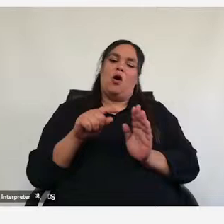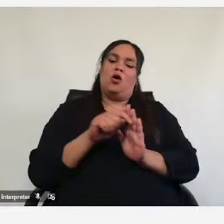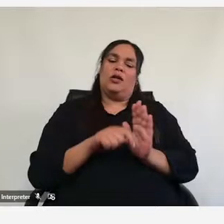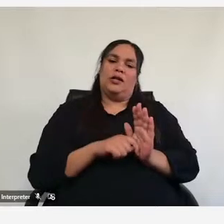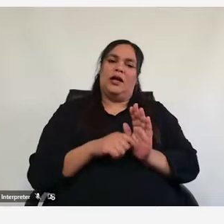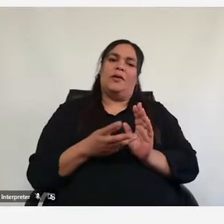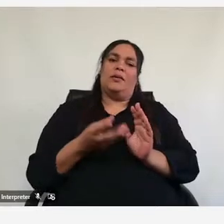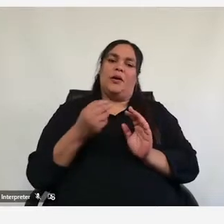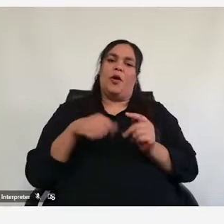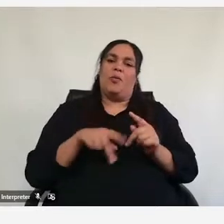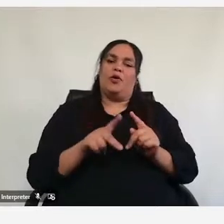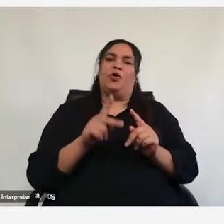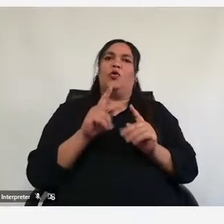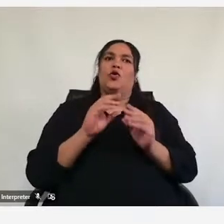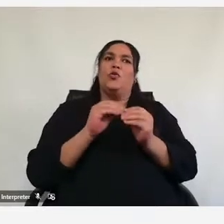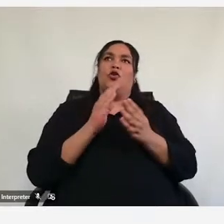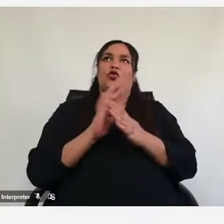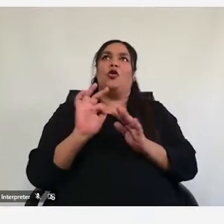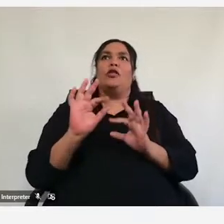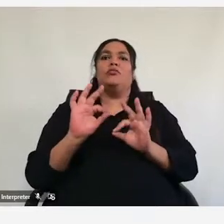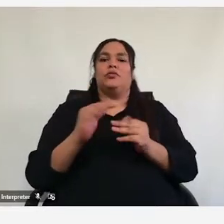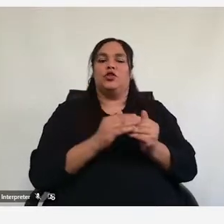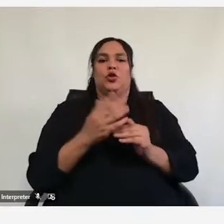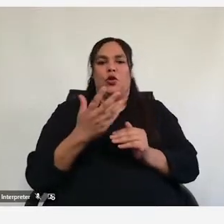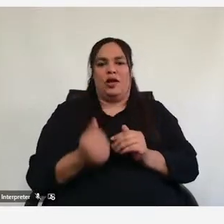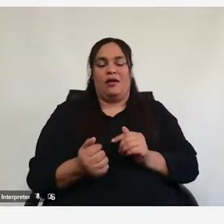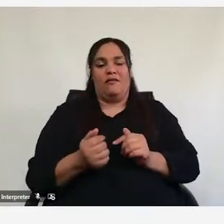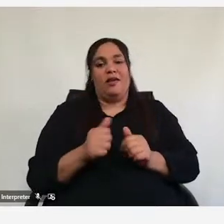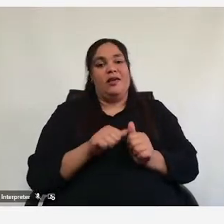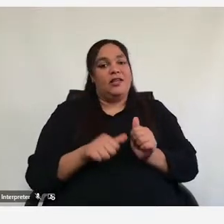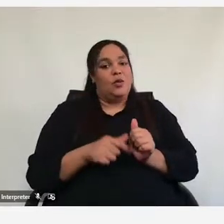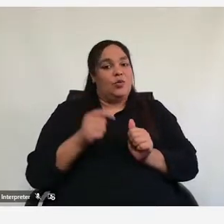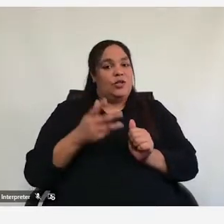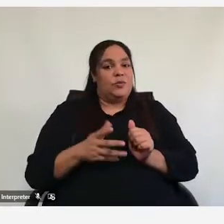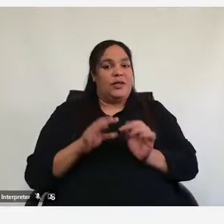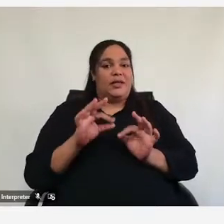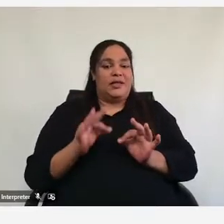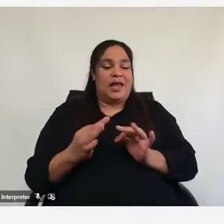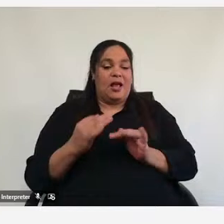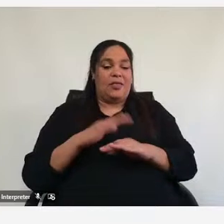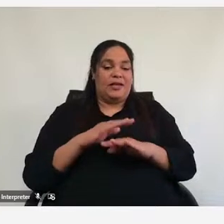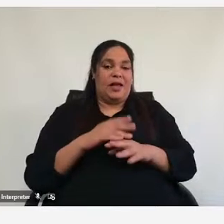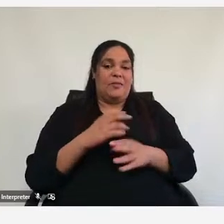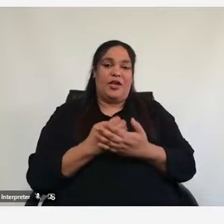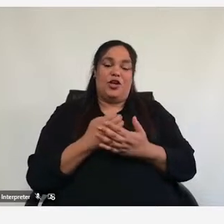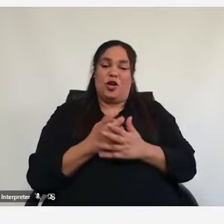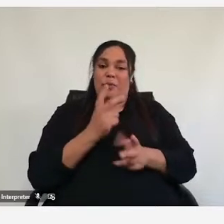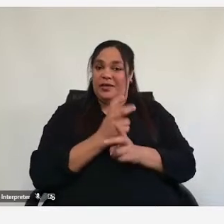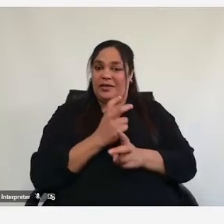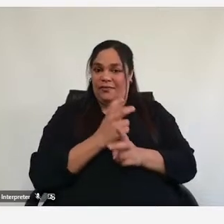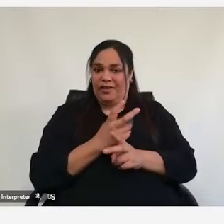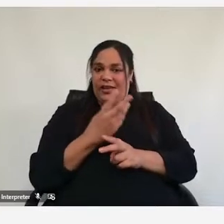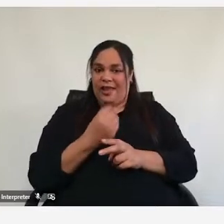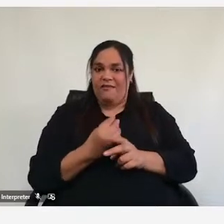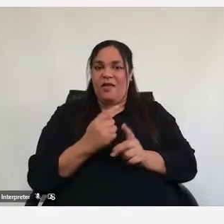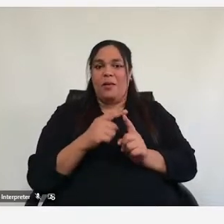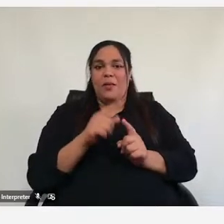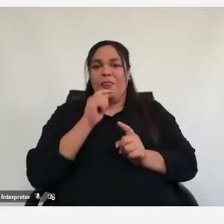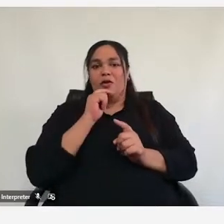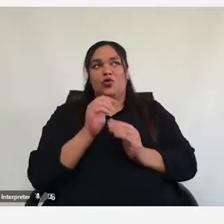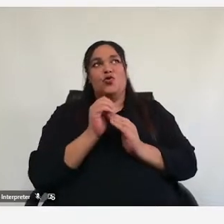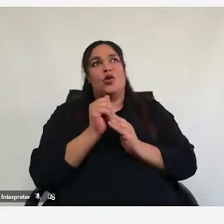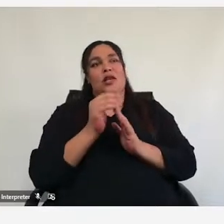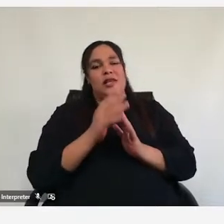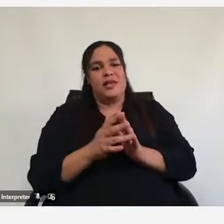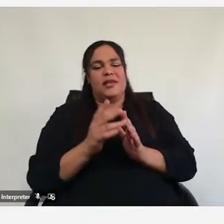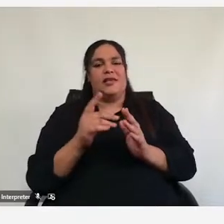tot voeding te verseker. Adjunk speaker, in hierdie tye van ekonomiese swaar kry, word ware leierskap